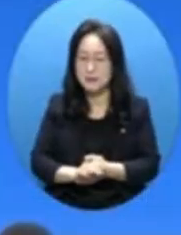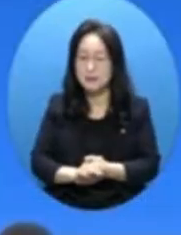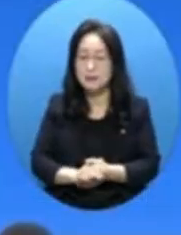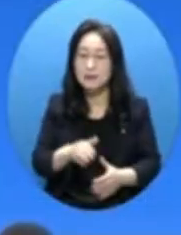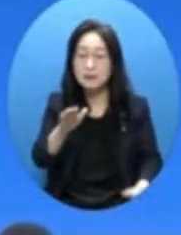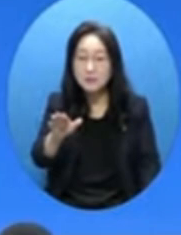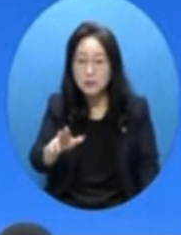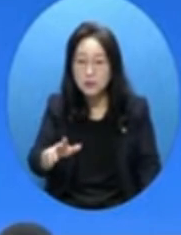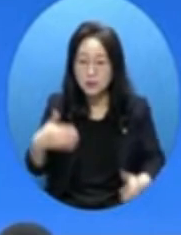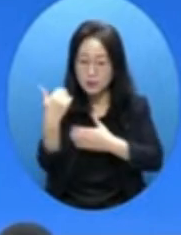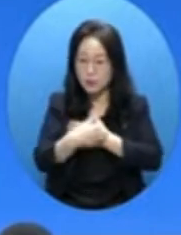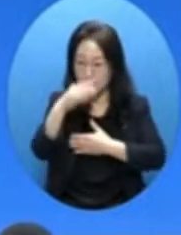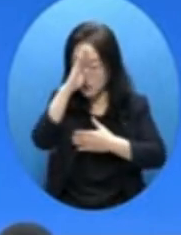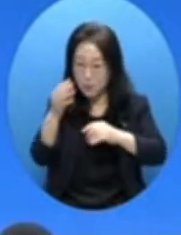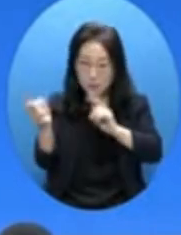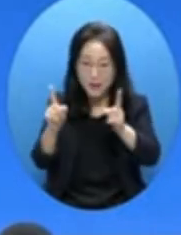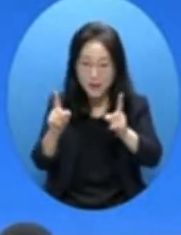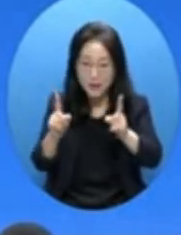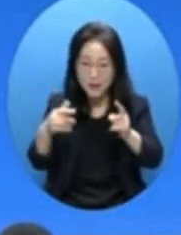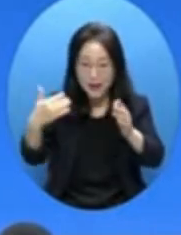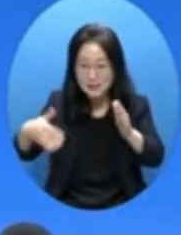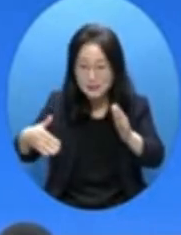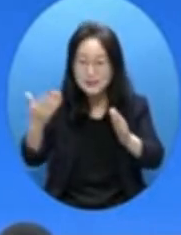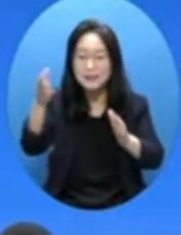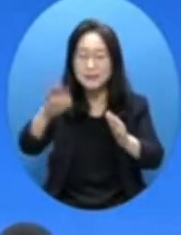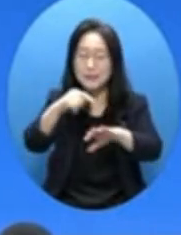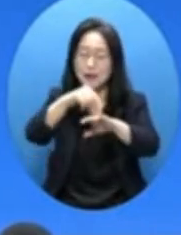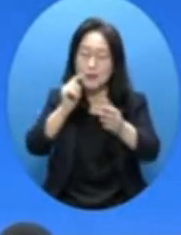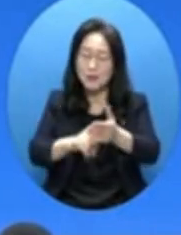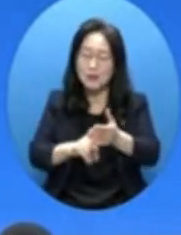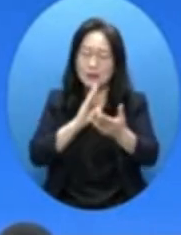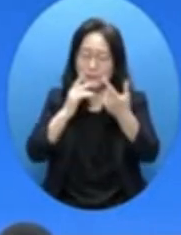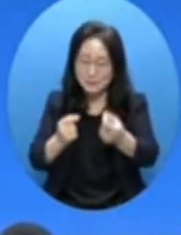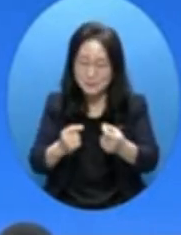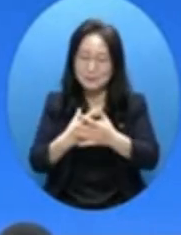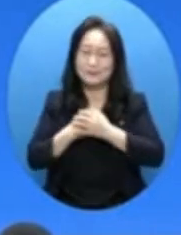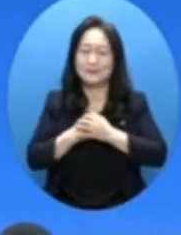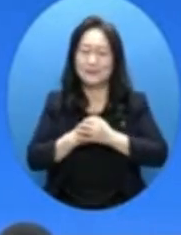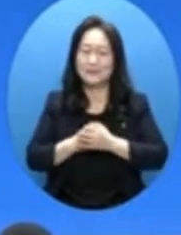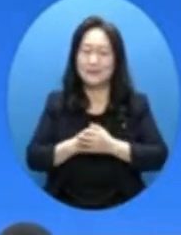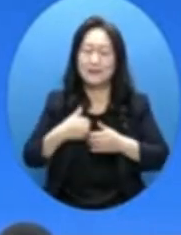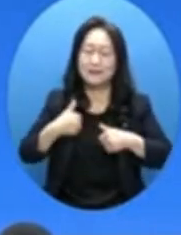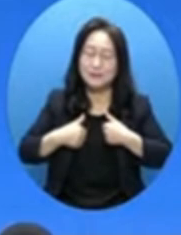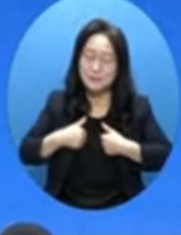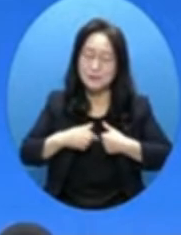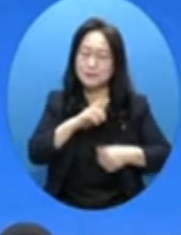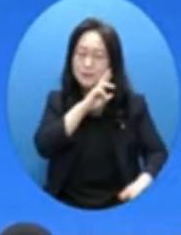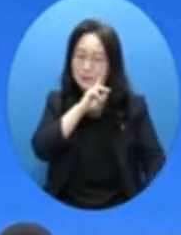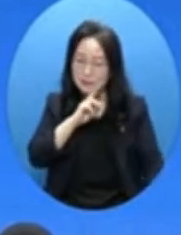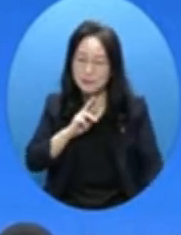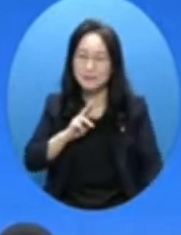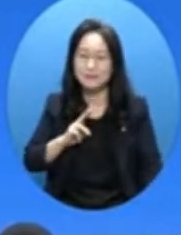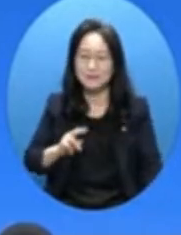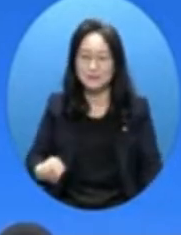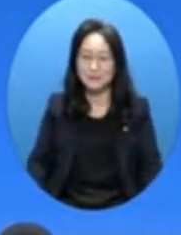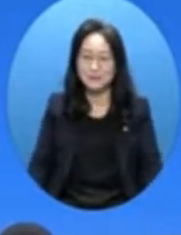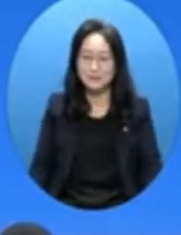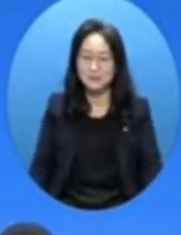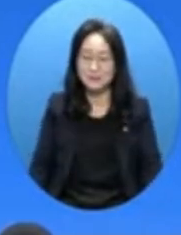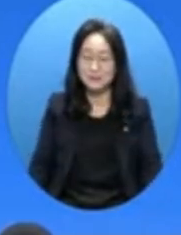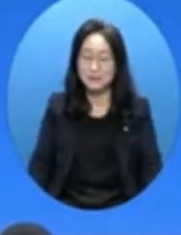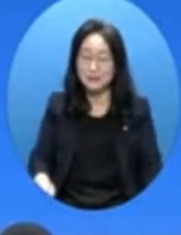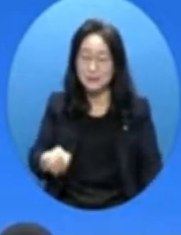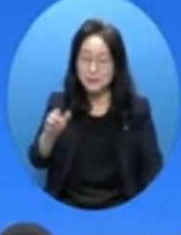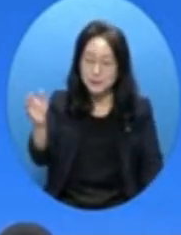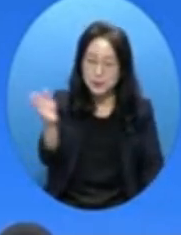당장 온몸이 나은 것은 아닌데 그 마음, 말씀이 마음속에 들어오니까 마음에 기쁨이 임하고 평안함이 임했습니다. 그래서